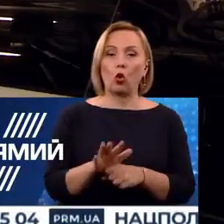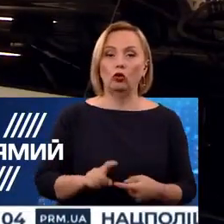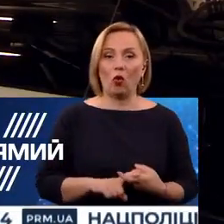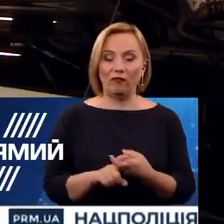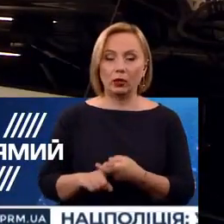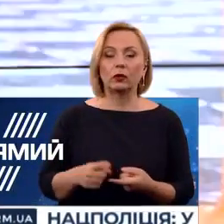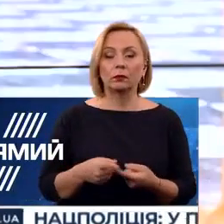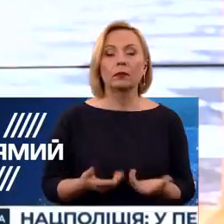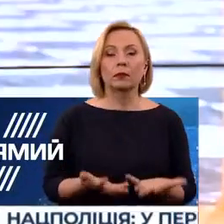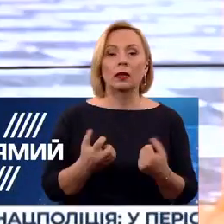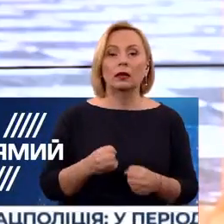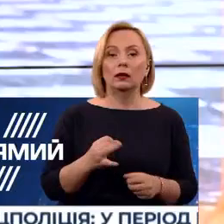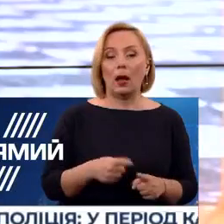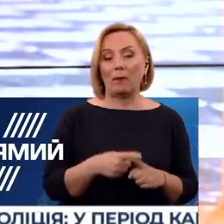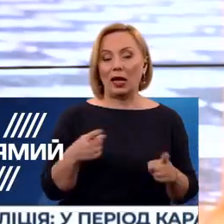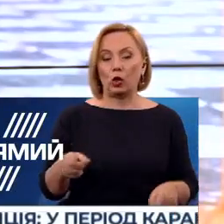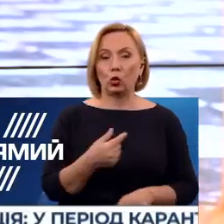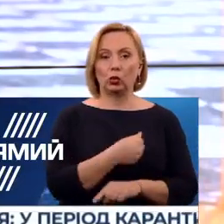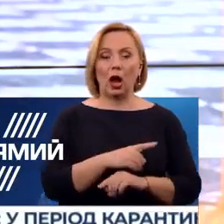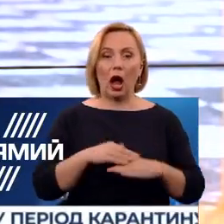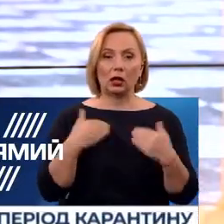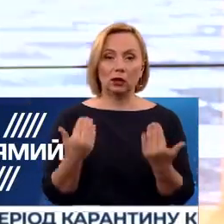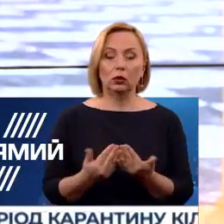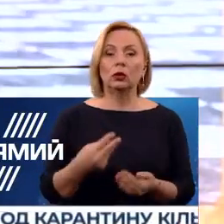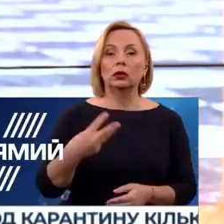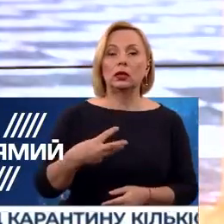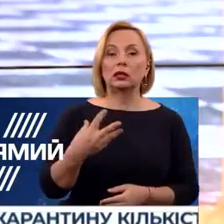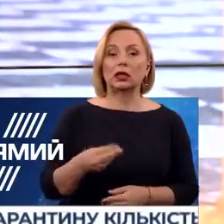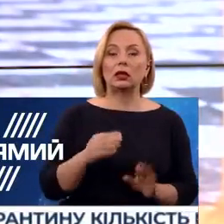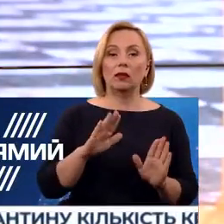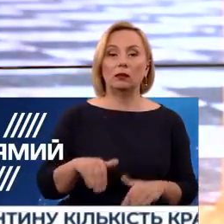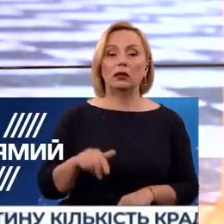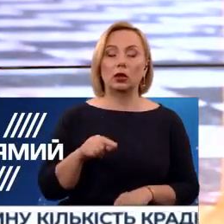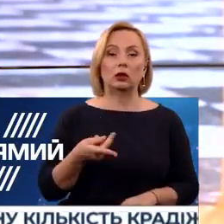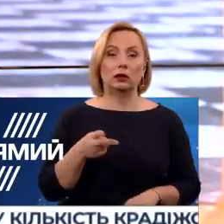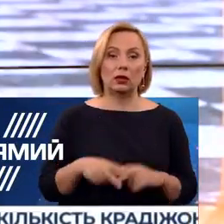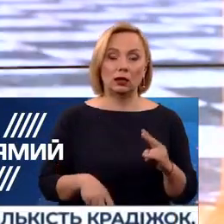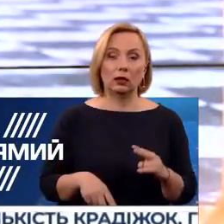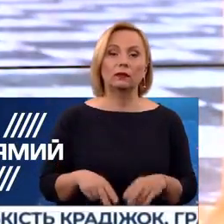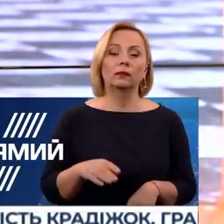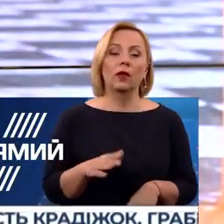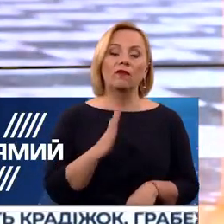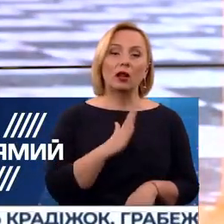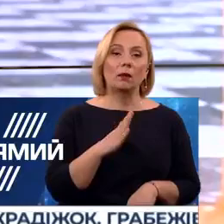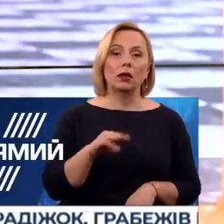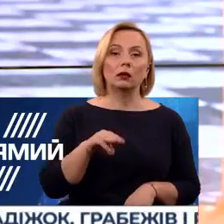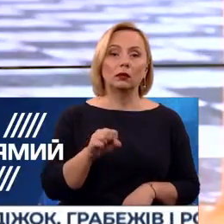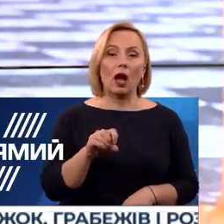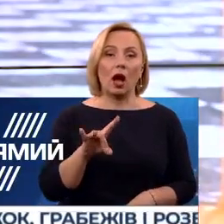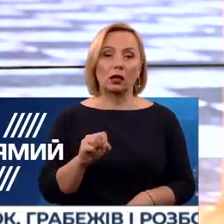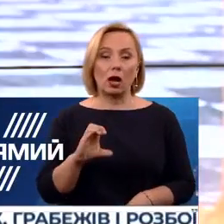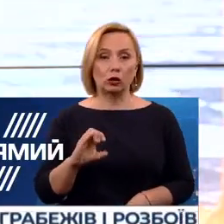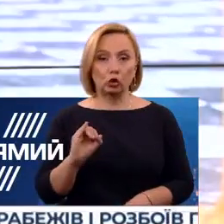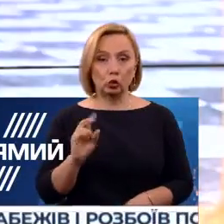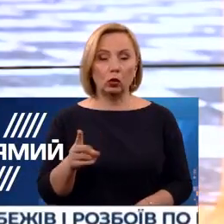дії карантину. І 30 днів після його закінчення голова Нацкомісії Валерій Тарасюк зазначив, що таке рішення